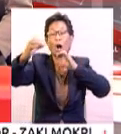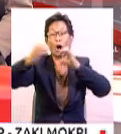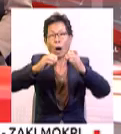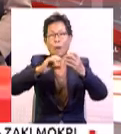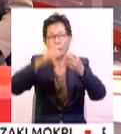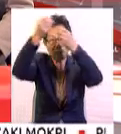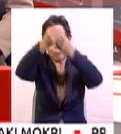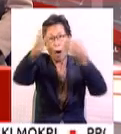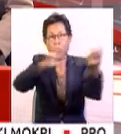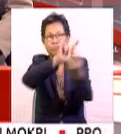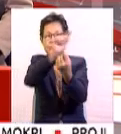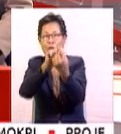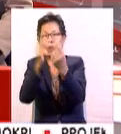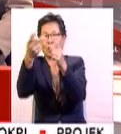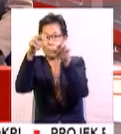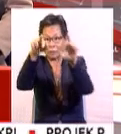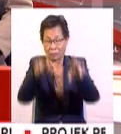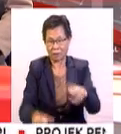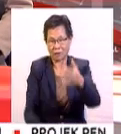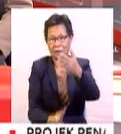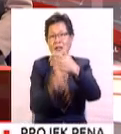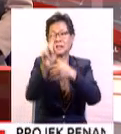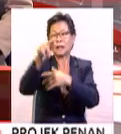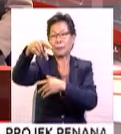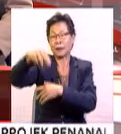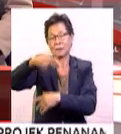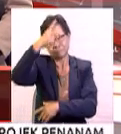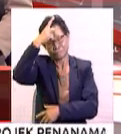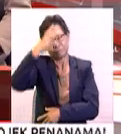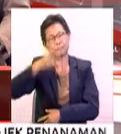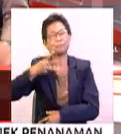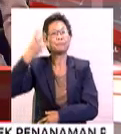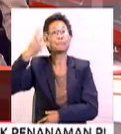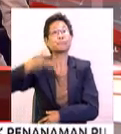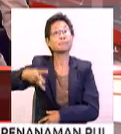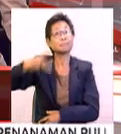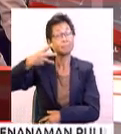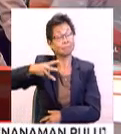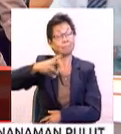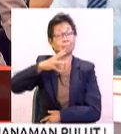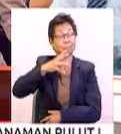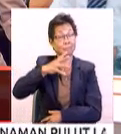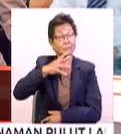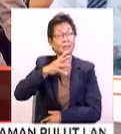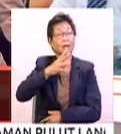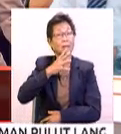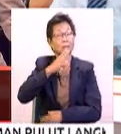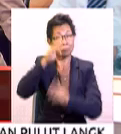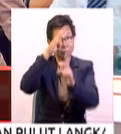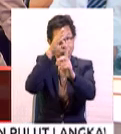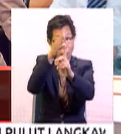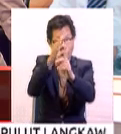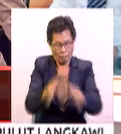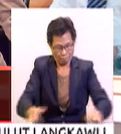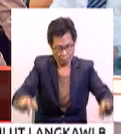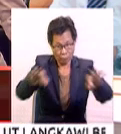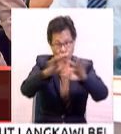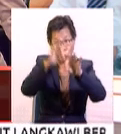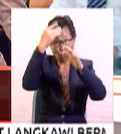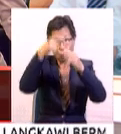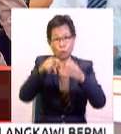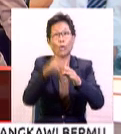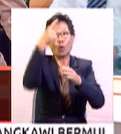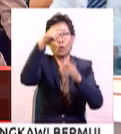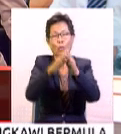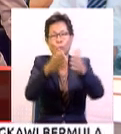tepat kepada rakyat. Untuk itu, Timbalan Perdana Menteri Datuk Seri Dr. Wan Azizah Wan Ismail menekankan adalah penting untuk media